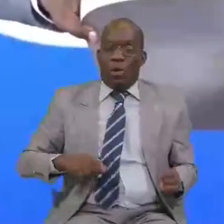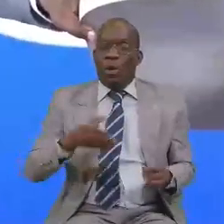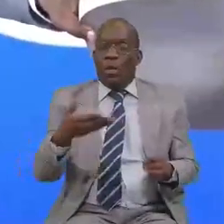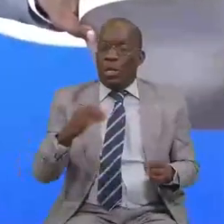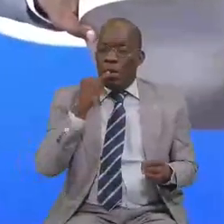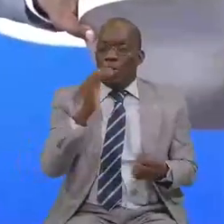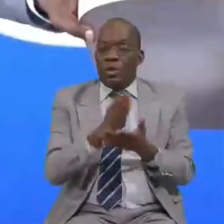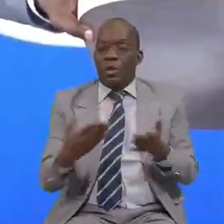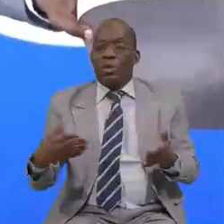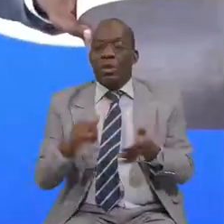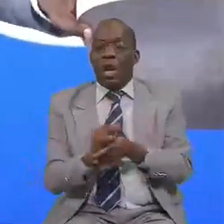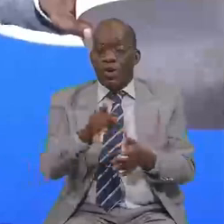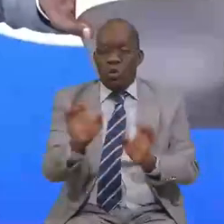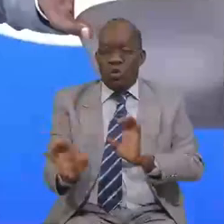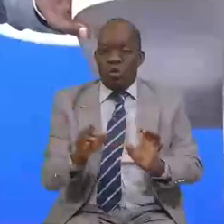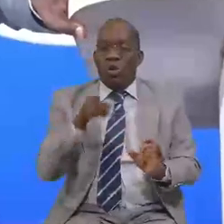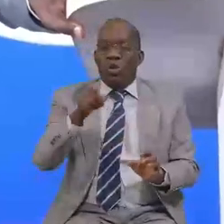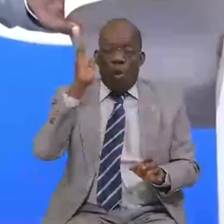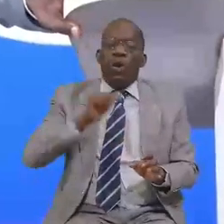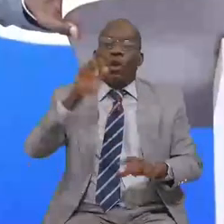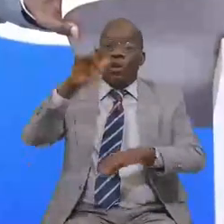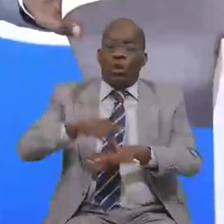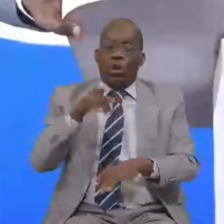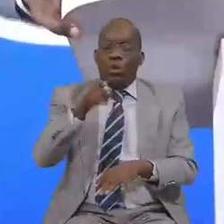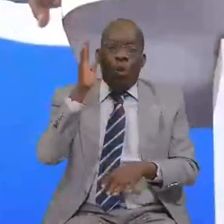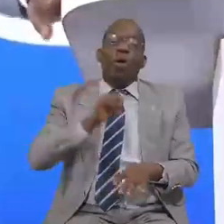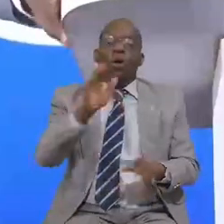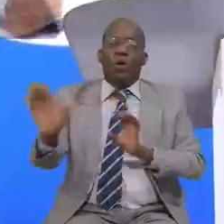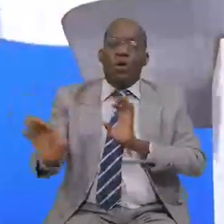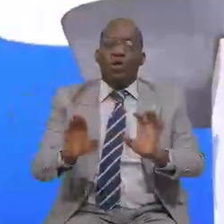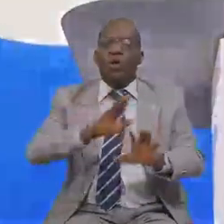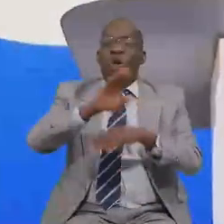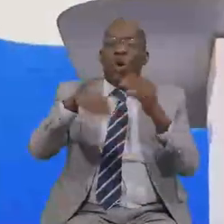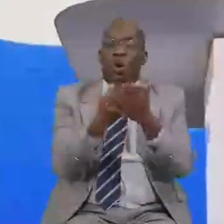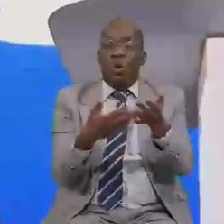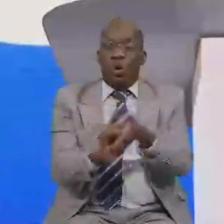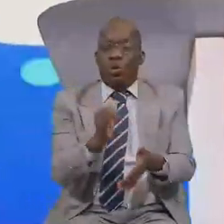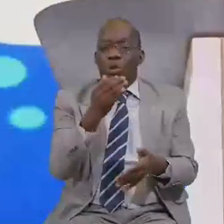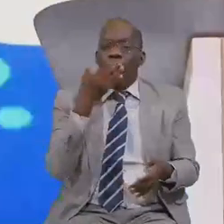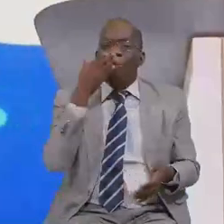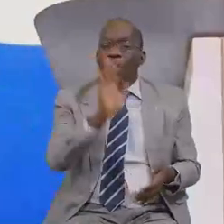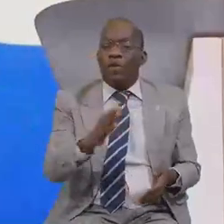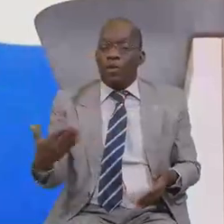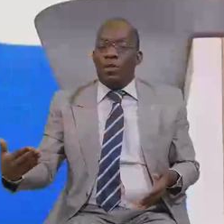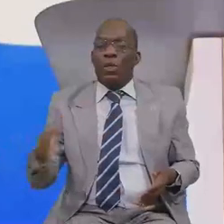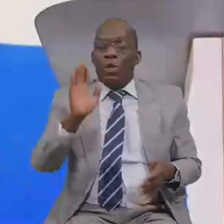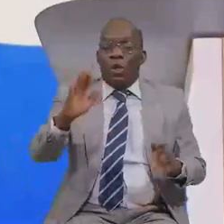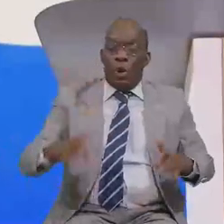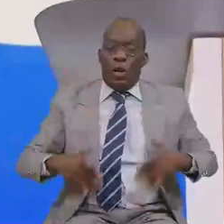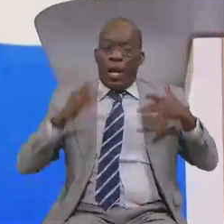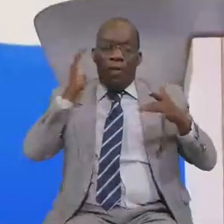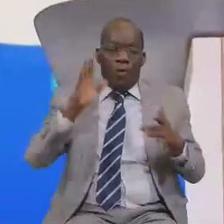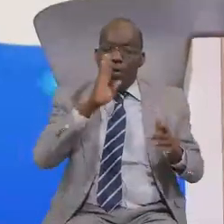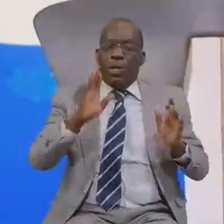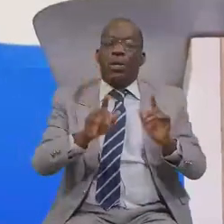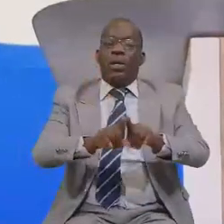ne dois pas toucher, tu ne dois pas goûter à toutes ces mauvaises choses. Ta vie doit être différente. Comment ça